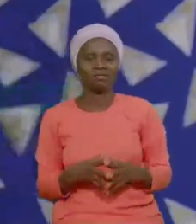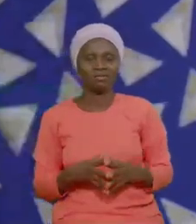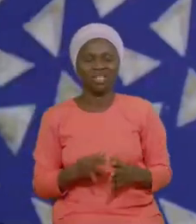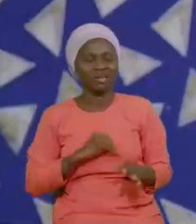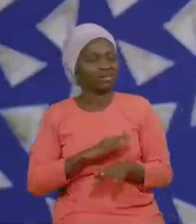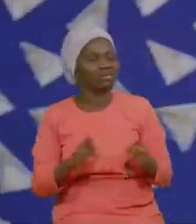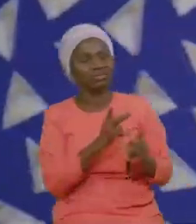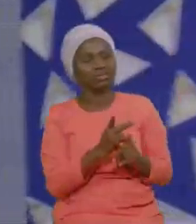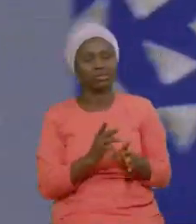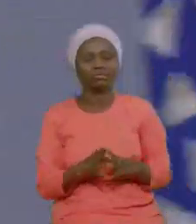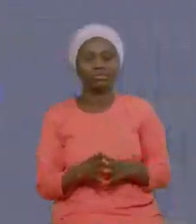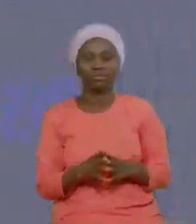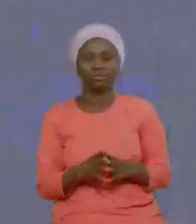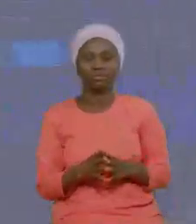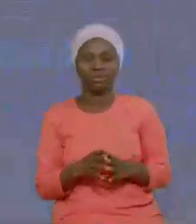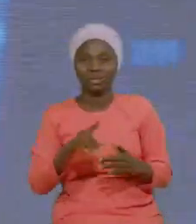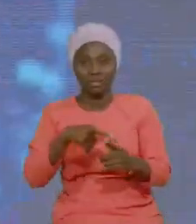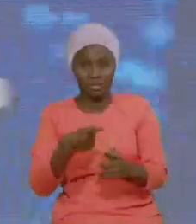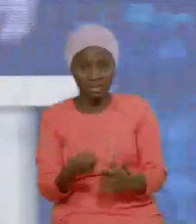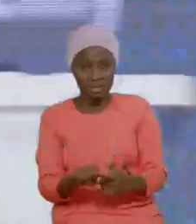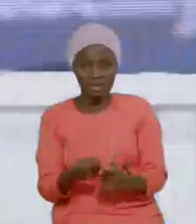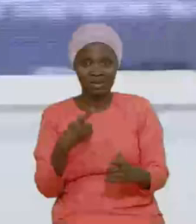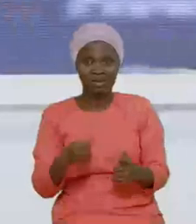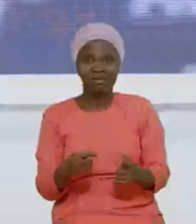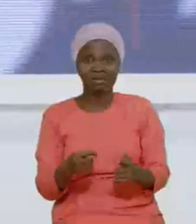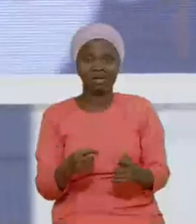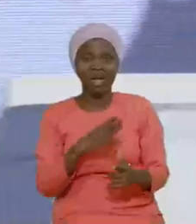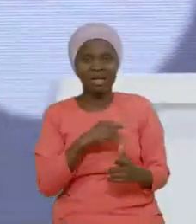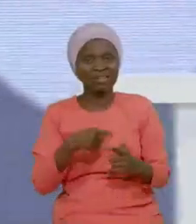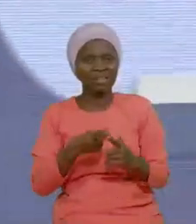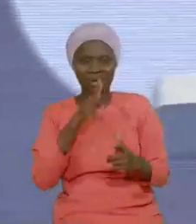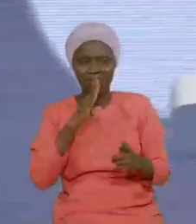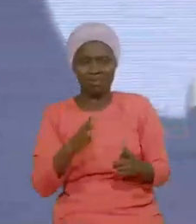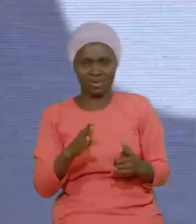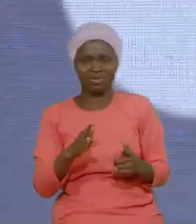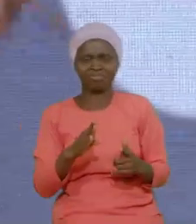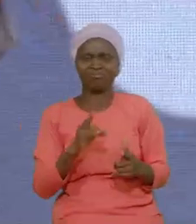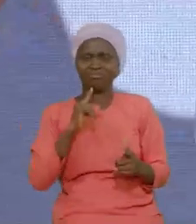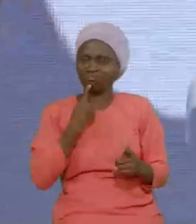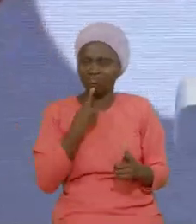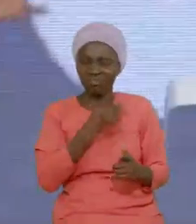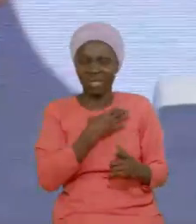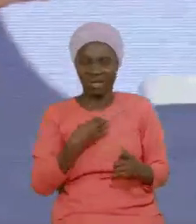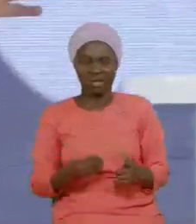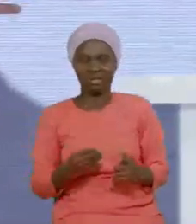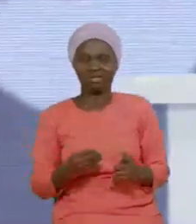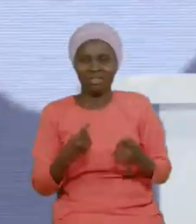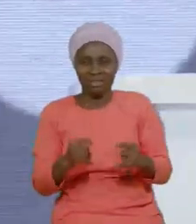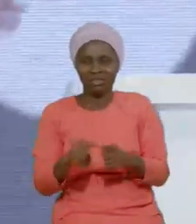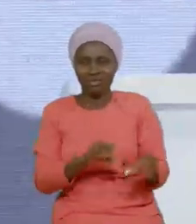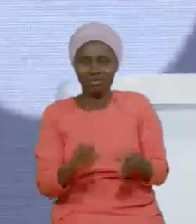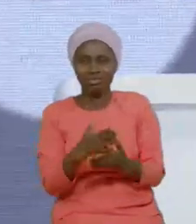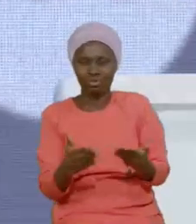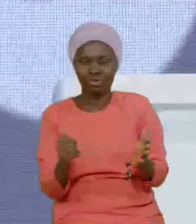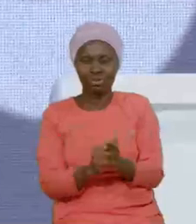Mène une vie excitée, je m'en fous. Be passionate in life. Do something that you will